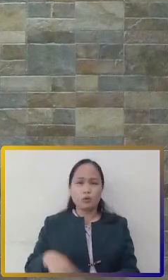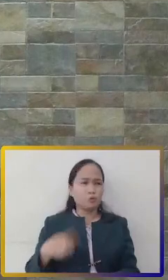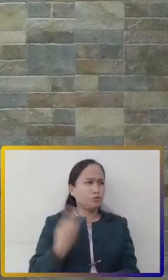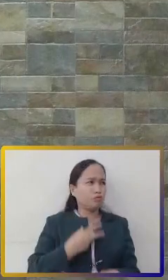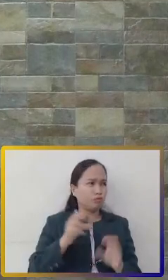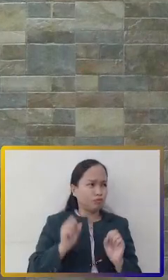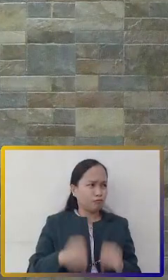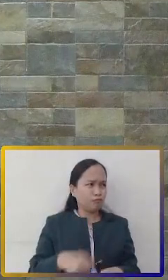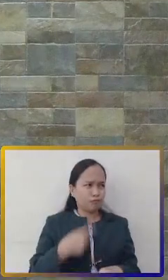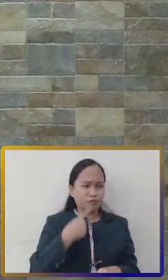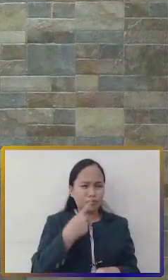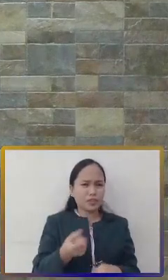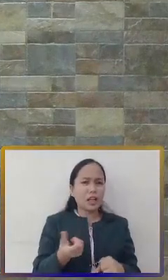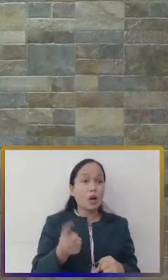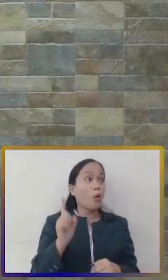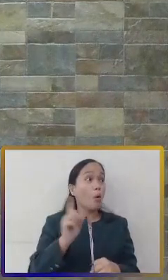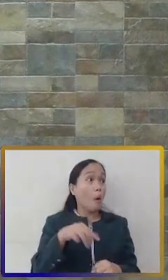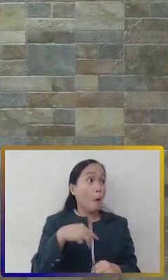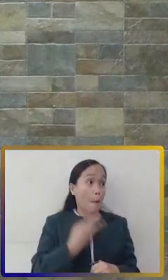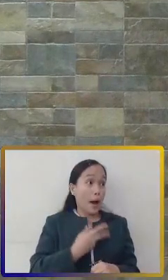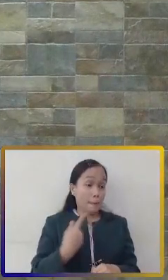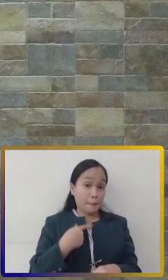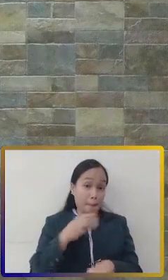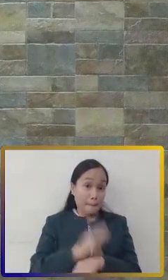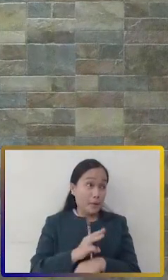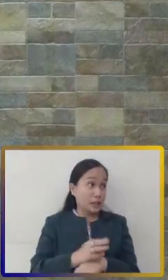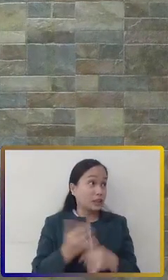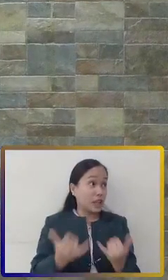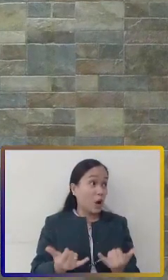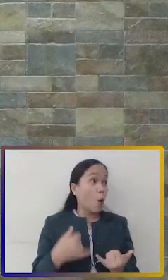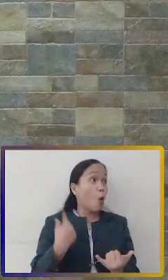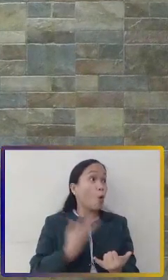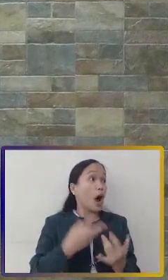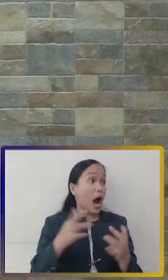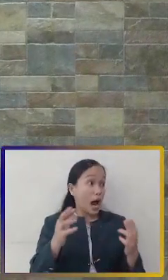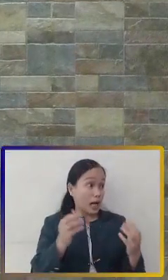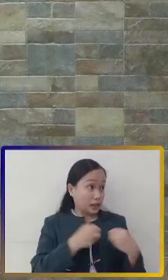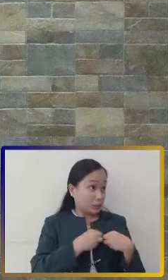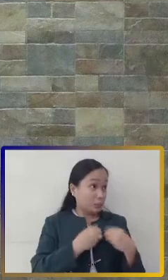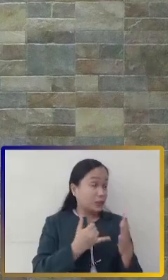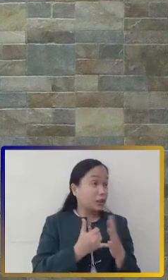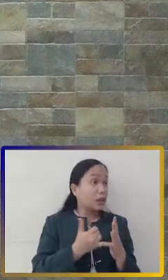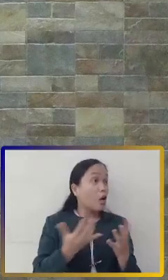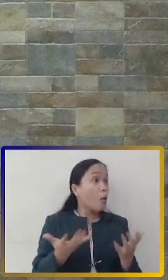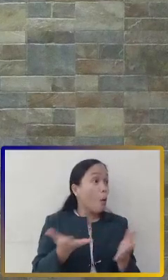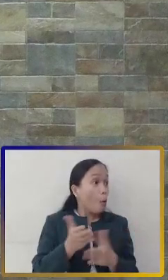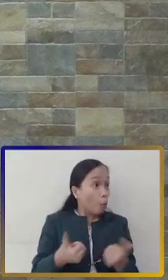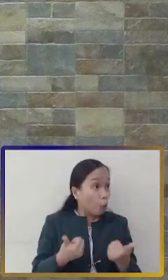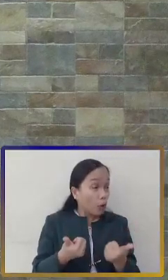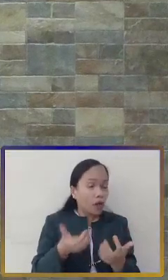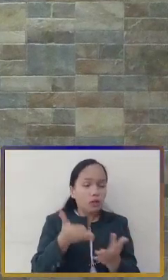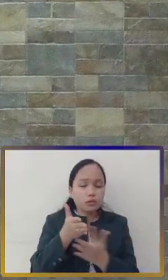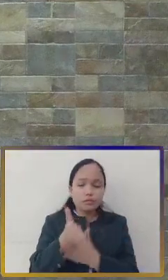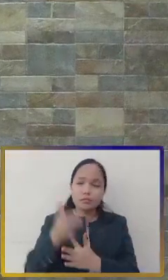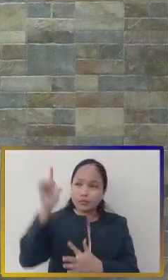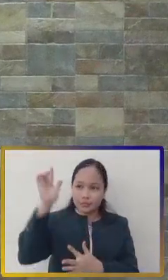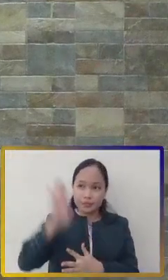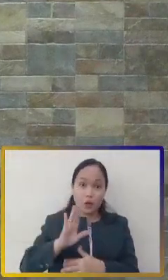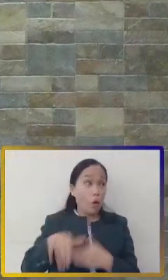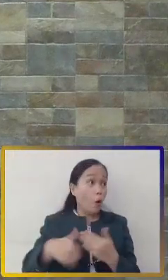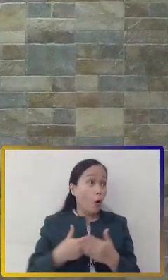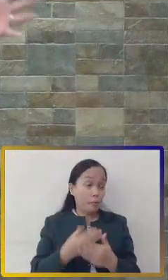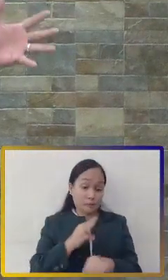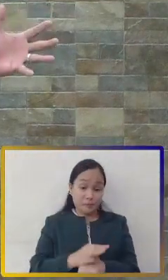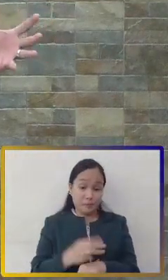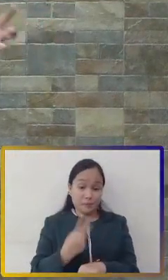brethren, na ang ministry na meron po tayo ngayon, tinanggap lang natin yan mula sa Diyos. Lahat ng ministries na meron po tayo